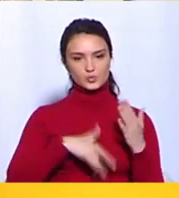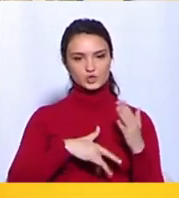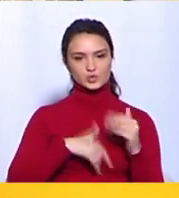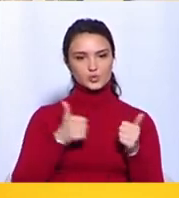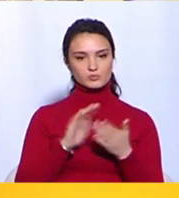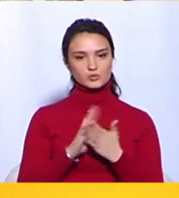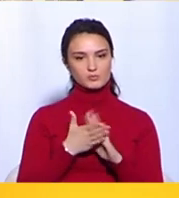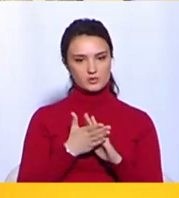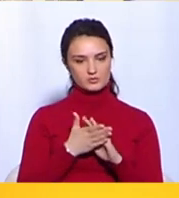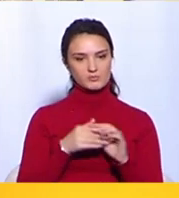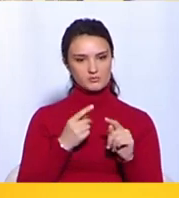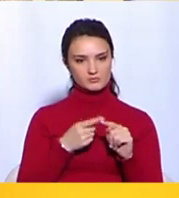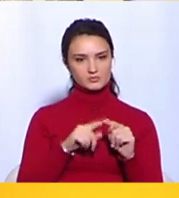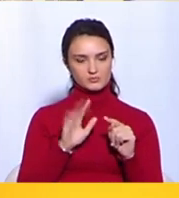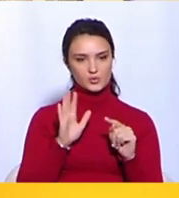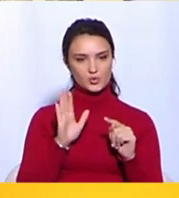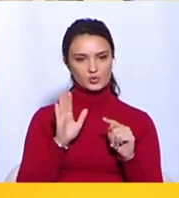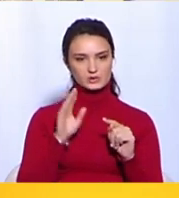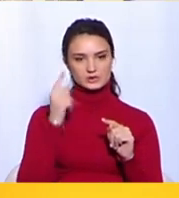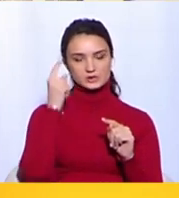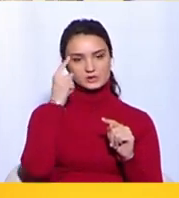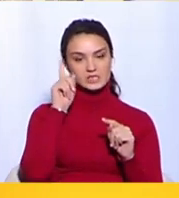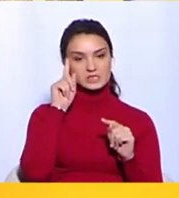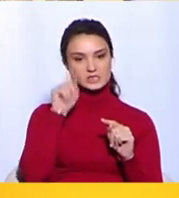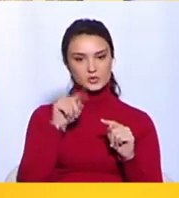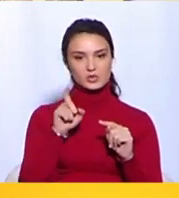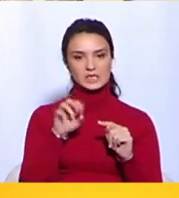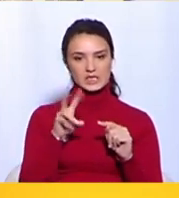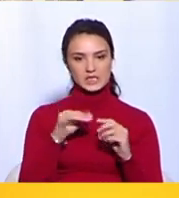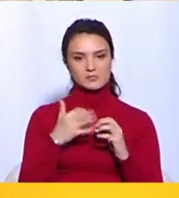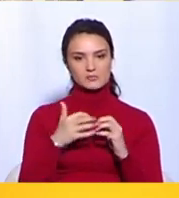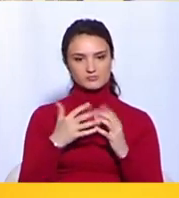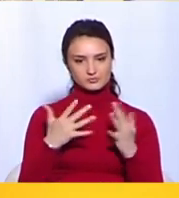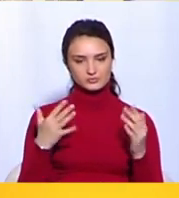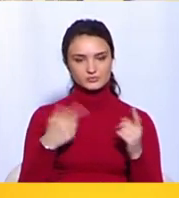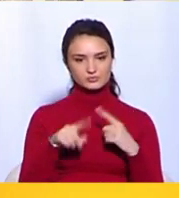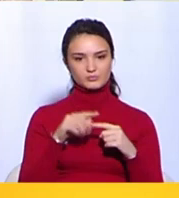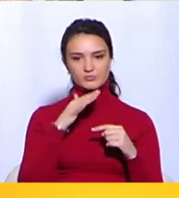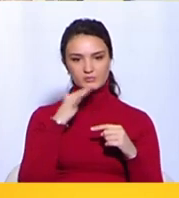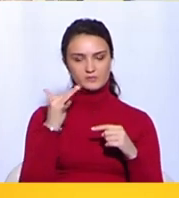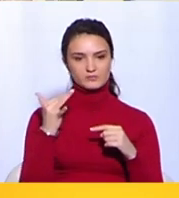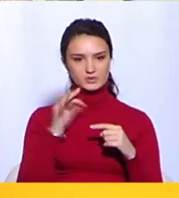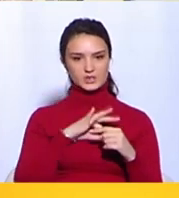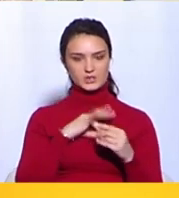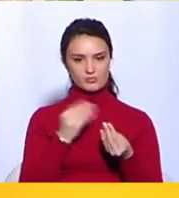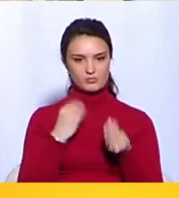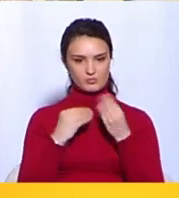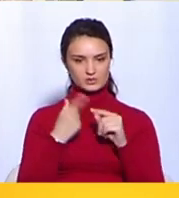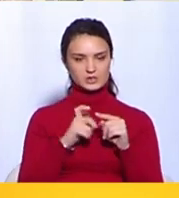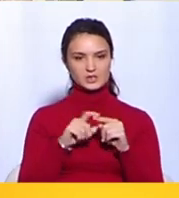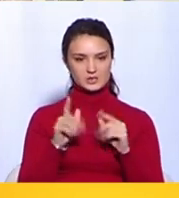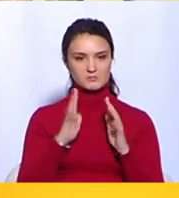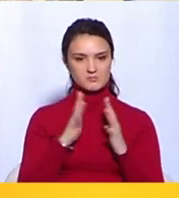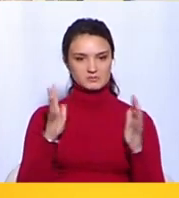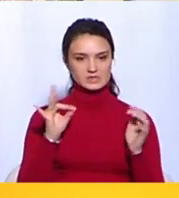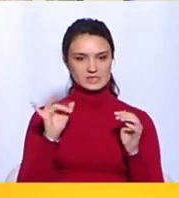კუჭნაწლავის მდგომარეობა და მხოლოდ თეორიული მტკიცებით, რომ ხილი ბოსტნეული ნედლის სახით დიდი რაოდენობით სასარგებლოა, ძალიან